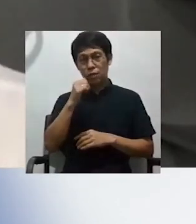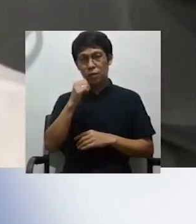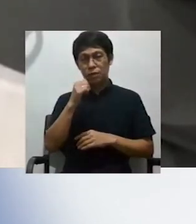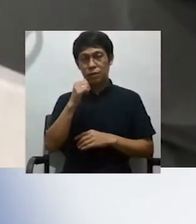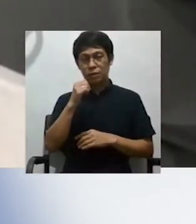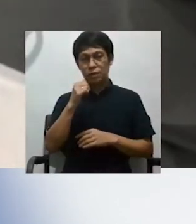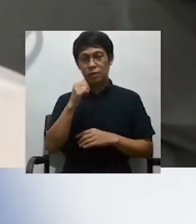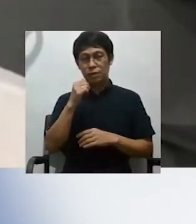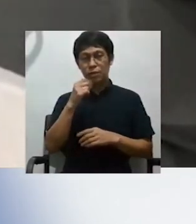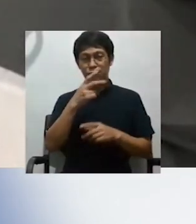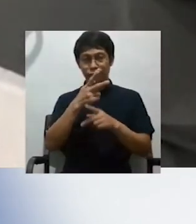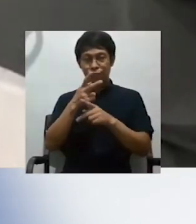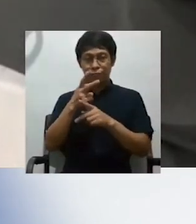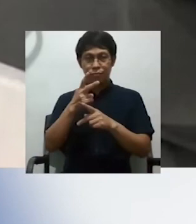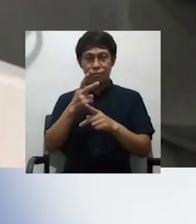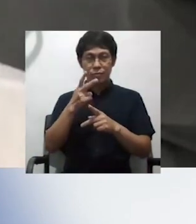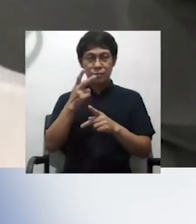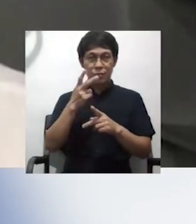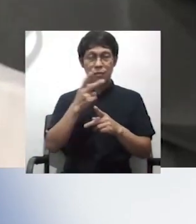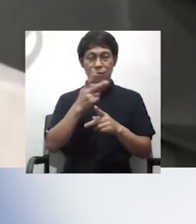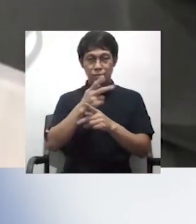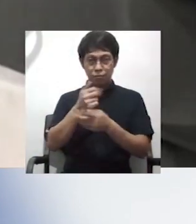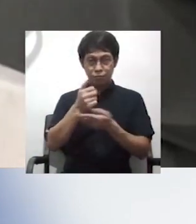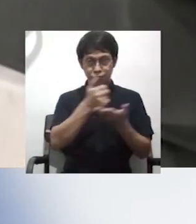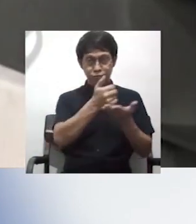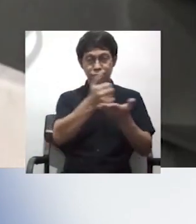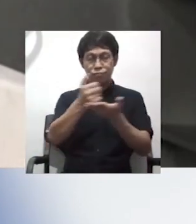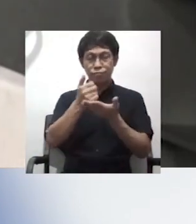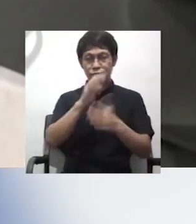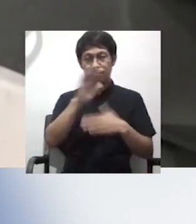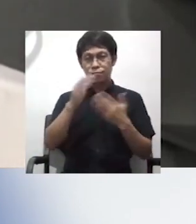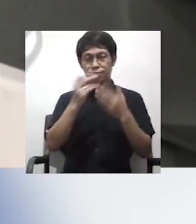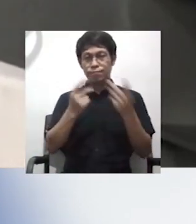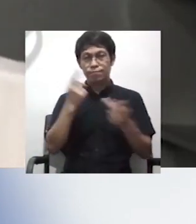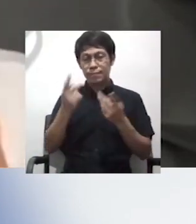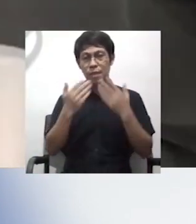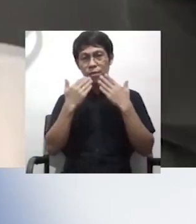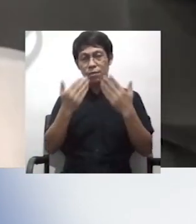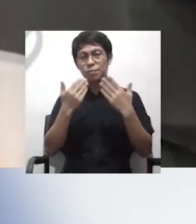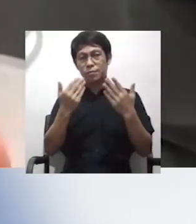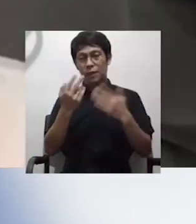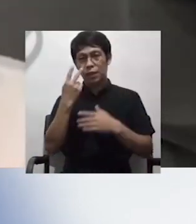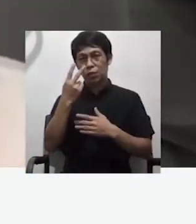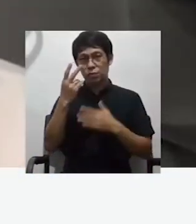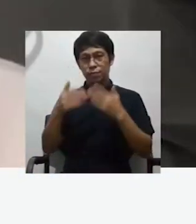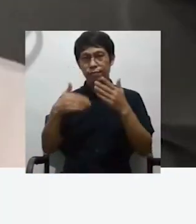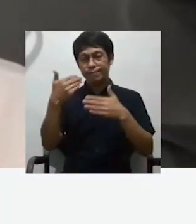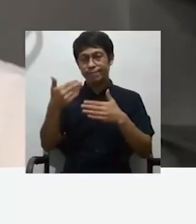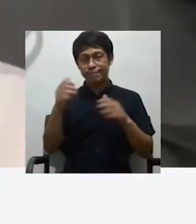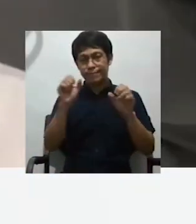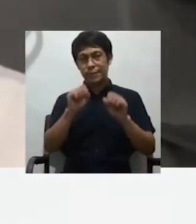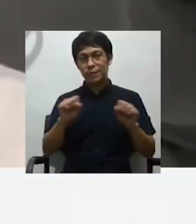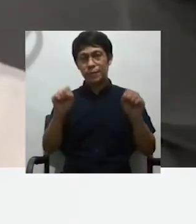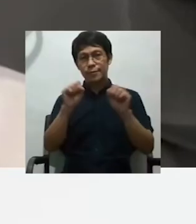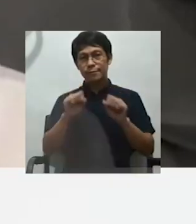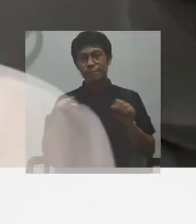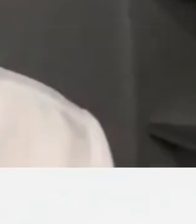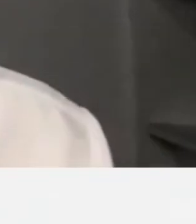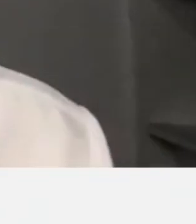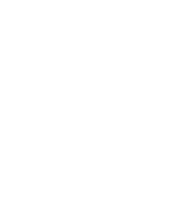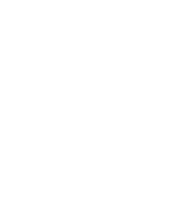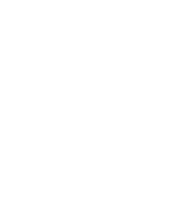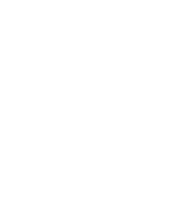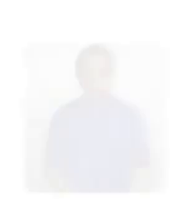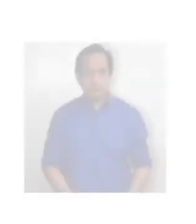lagi natin isa puso ang diwa ng pagtulong sa kapwa. Maraming salamat. Magkita tayo sa